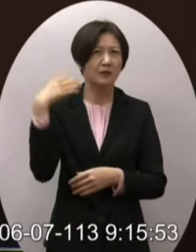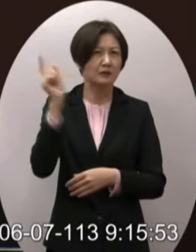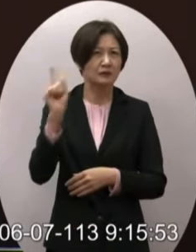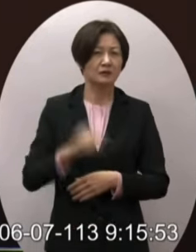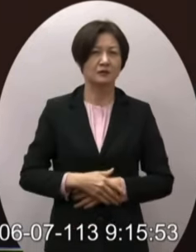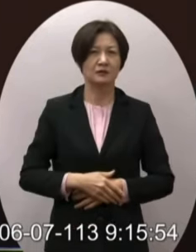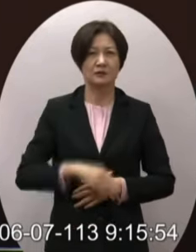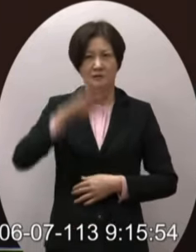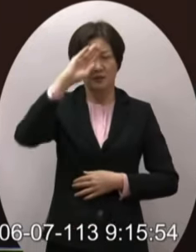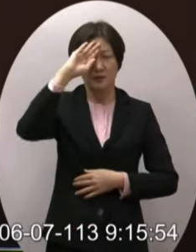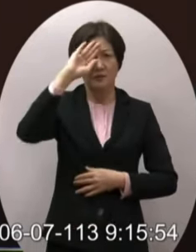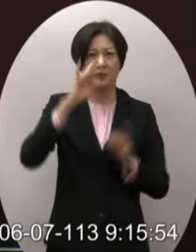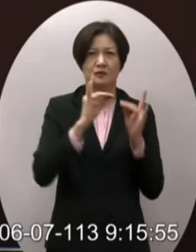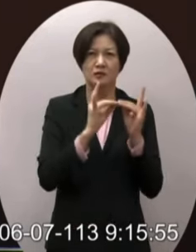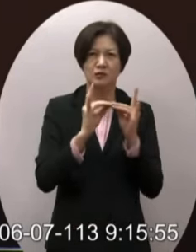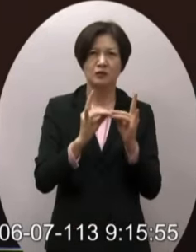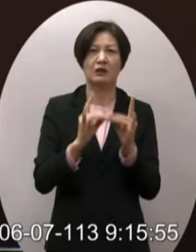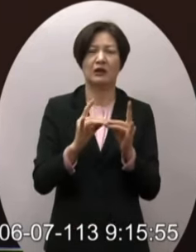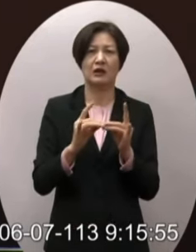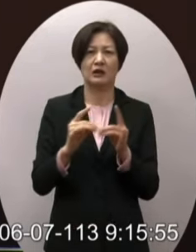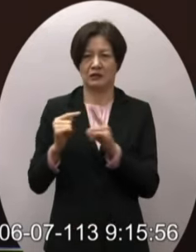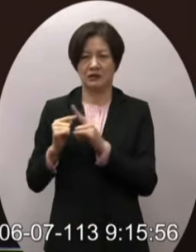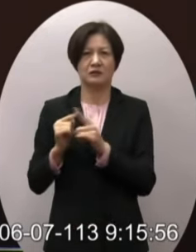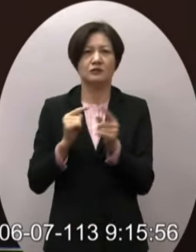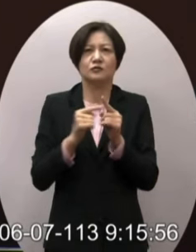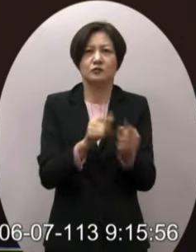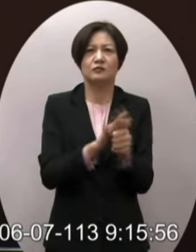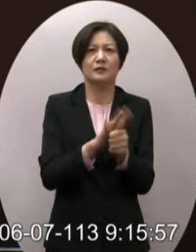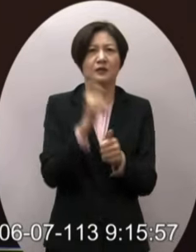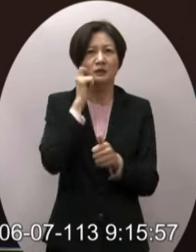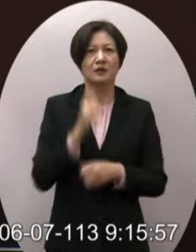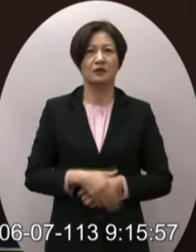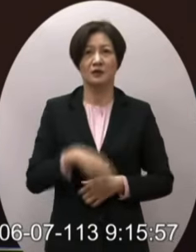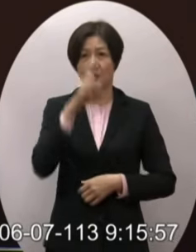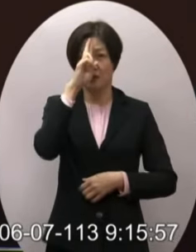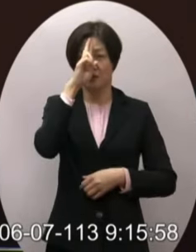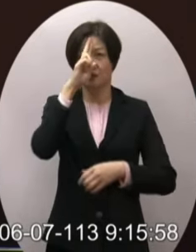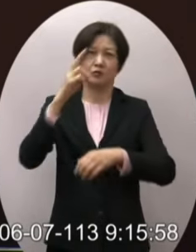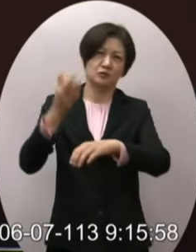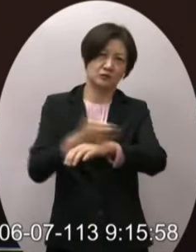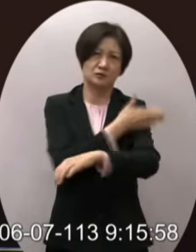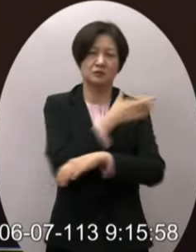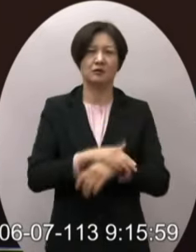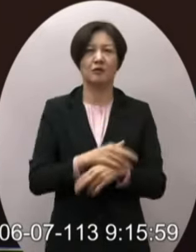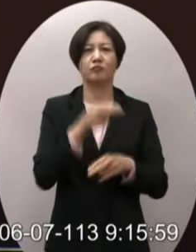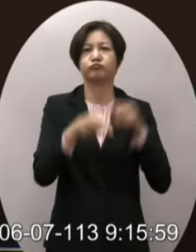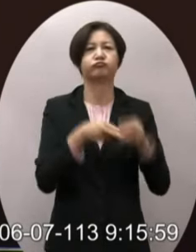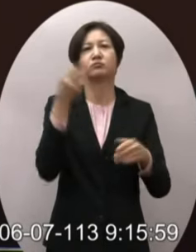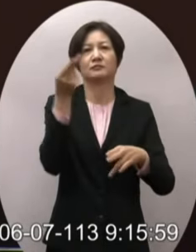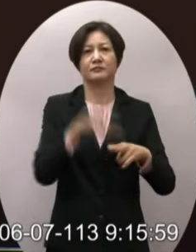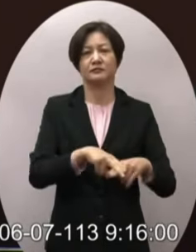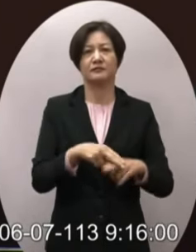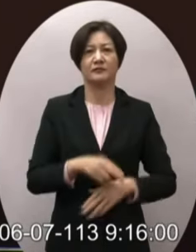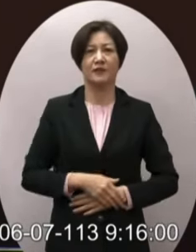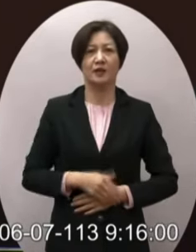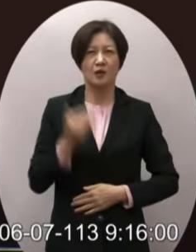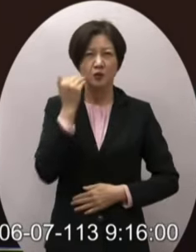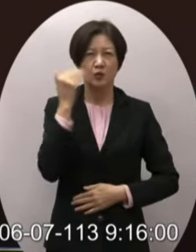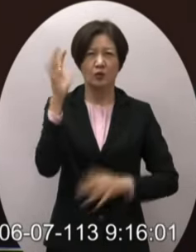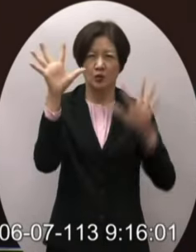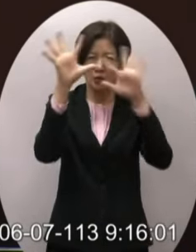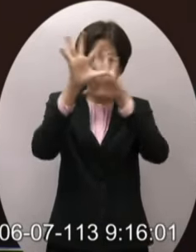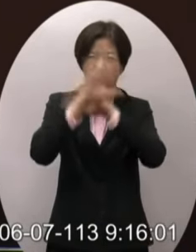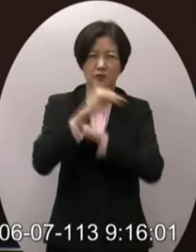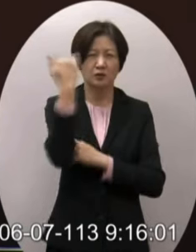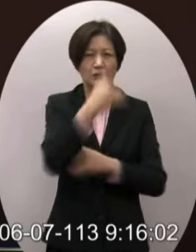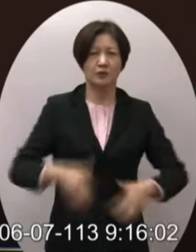病床无法维持运作，过中午停止接手术，不开刀， 半夜遇到需要急诊手